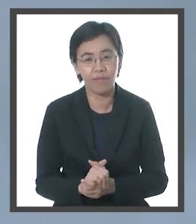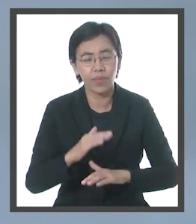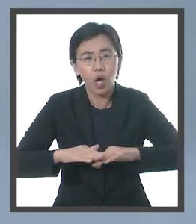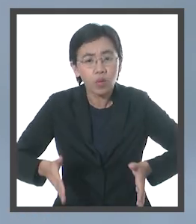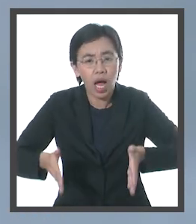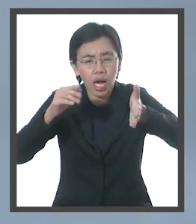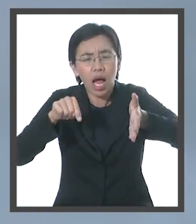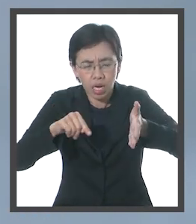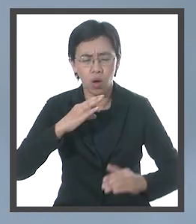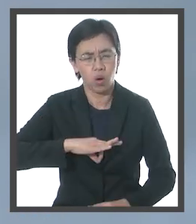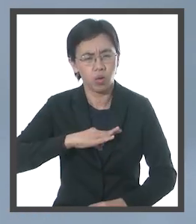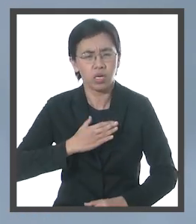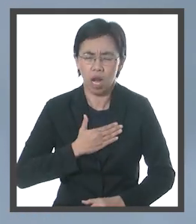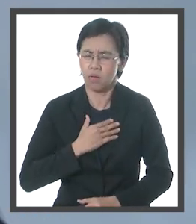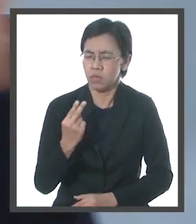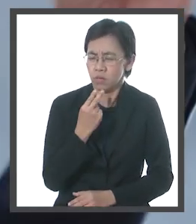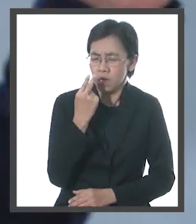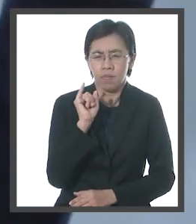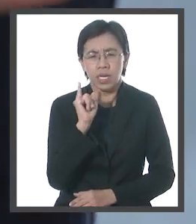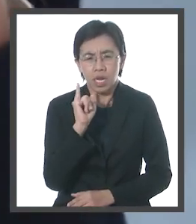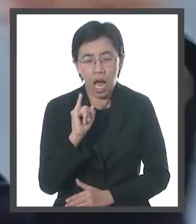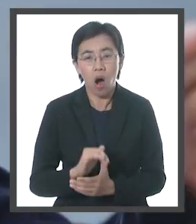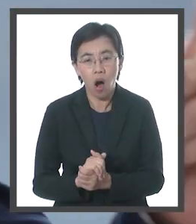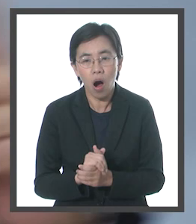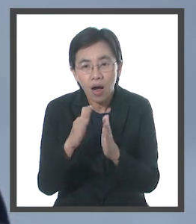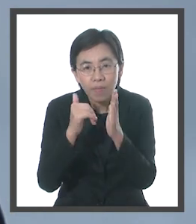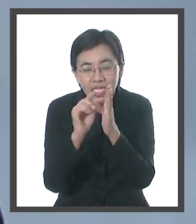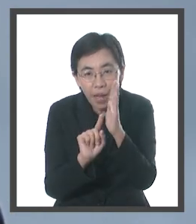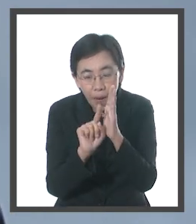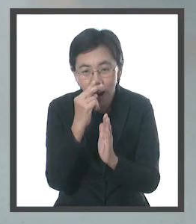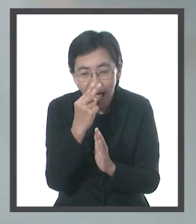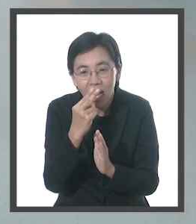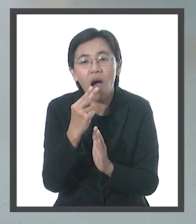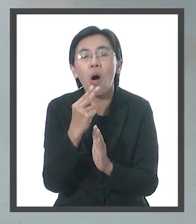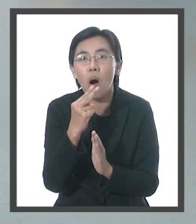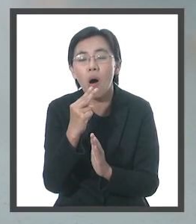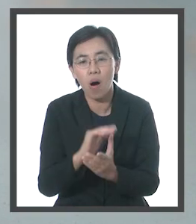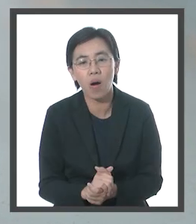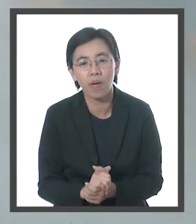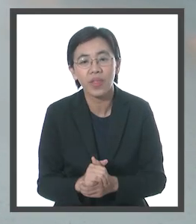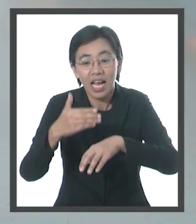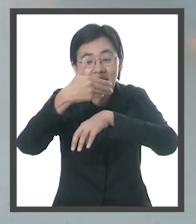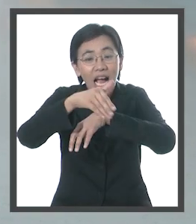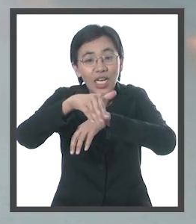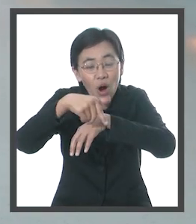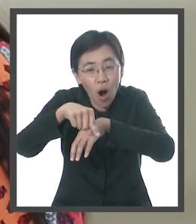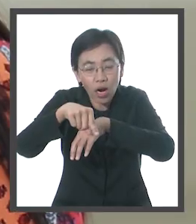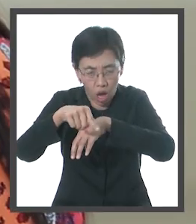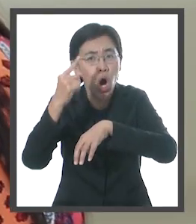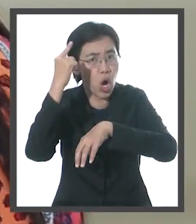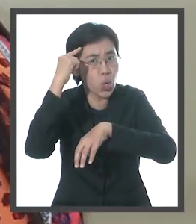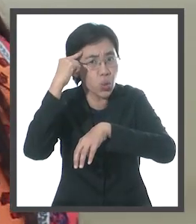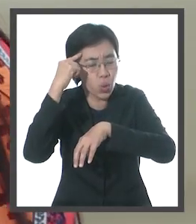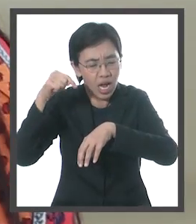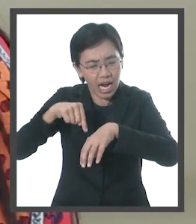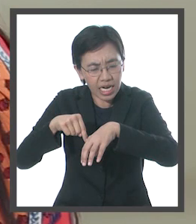บางวันเนี่ยเราจะรู้เลยว่าอากาศไม่ดีเซ็นเซอร์จะขึ้นเป็นสีๆเลยดังนั้นศูนย์นี้เป็นศูนย์ที่เหมือนกับ อากาศข้างนอกก็สามารถรับรู้ข้างใน